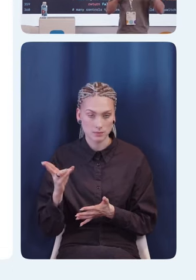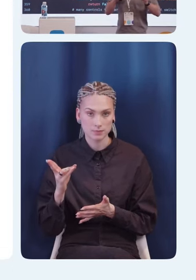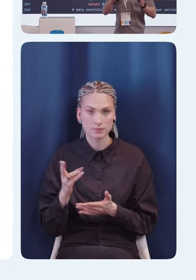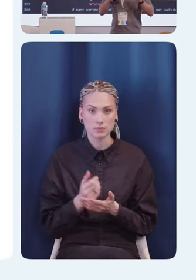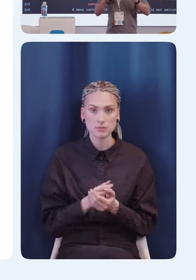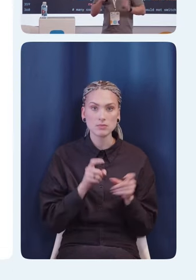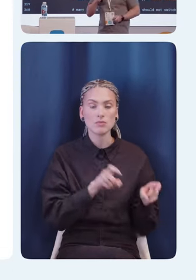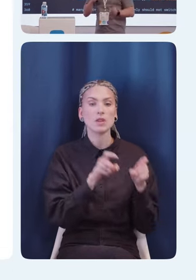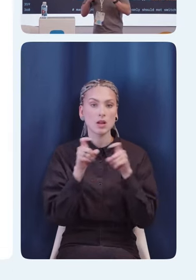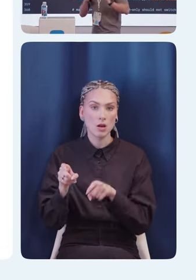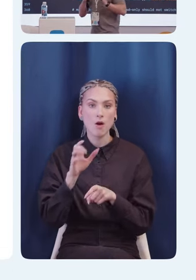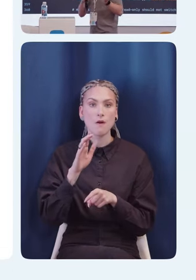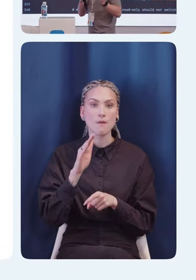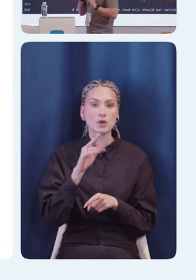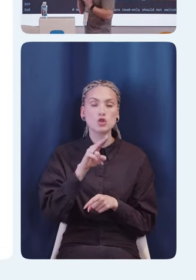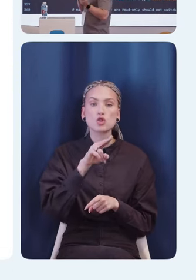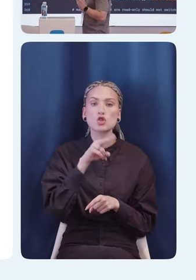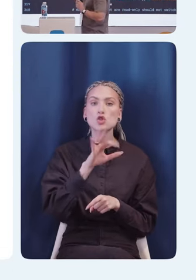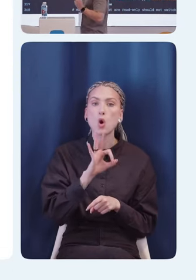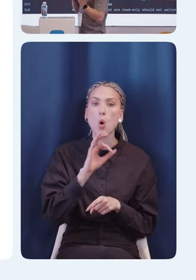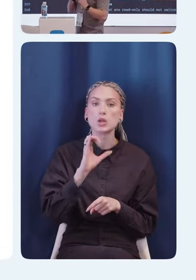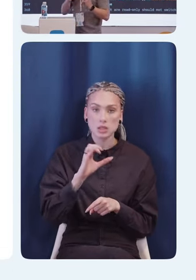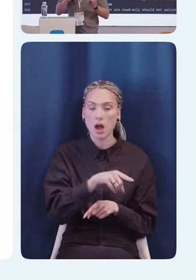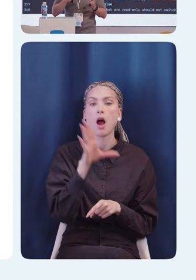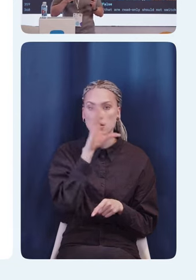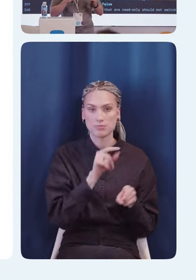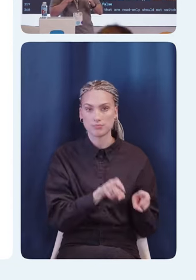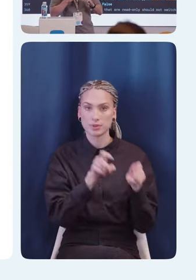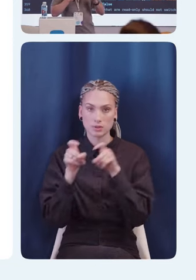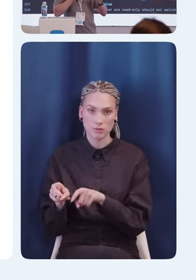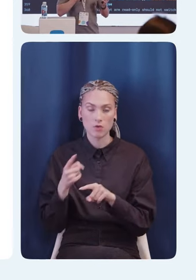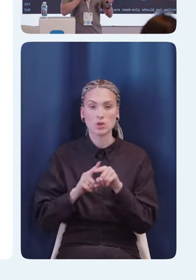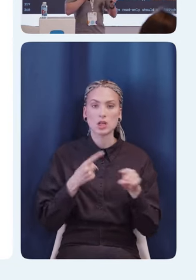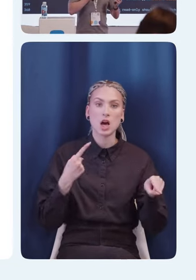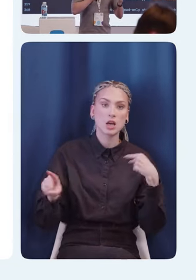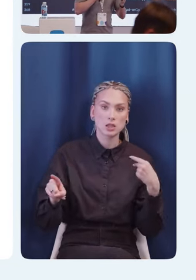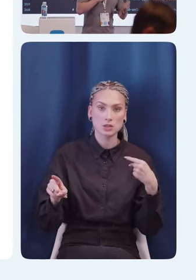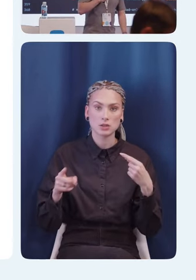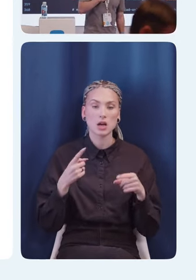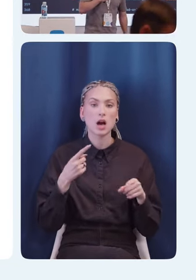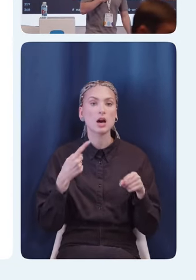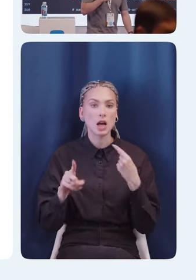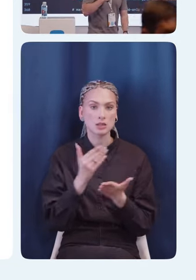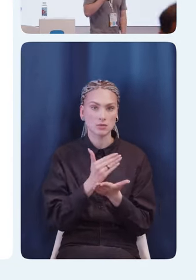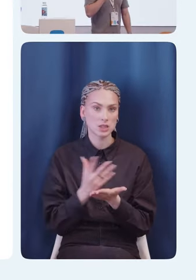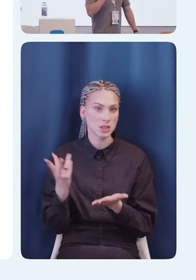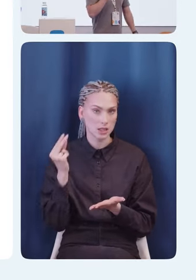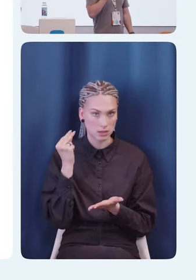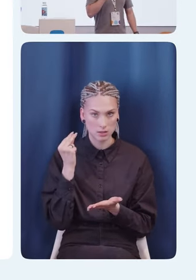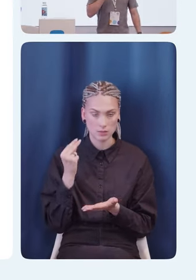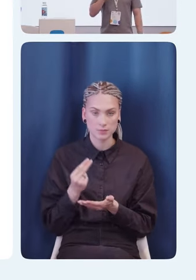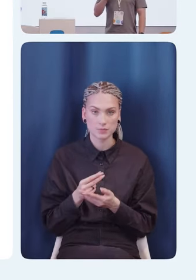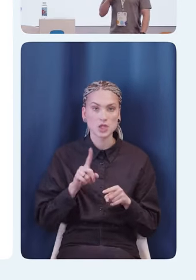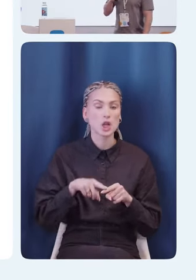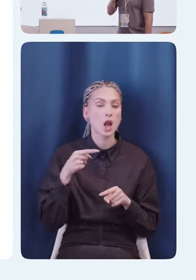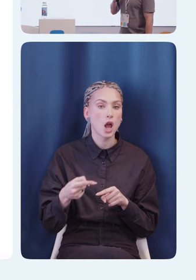item переведет фокус. То есть вот в этом как раз таки, в таких нюансах отличается работа в разных скринридерах. А,